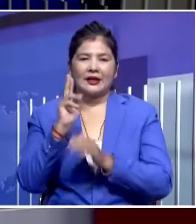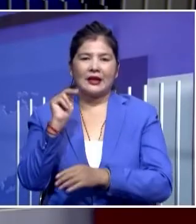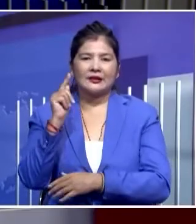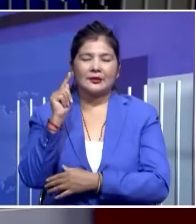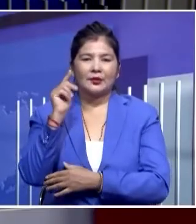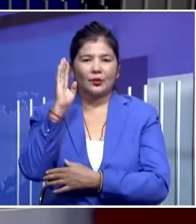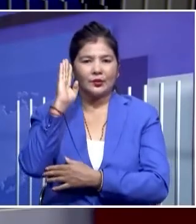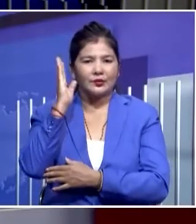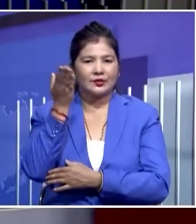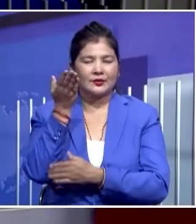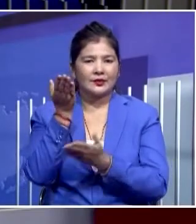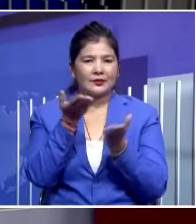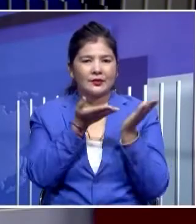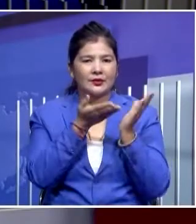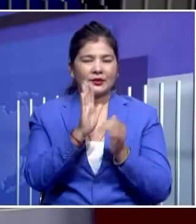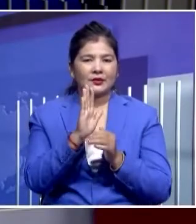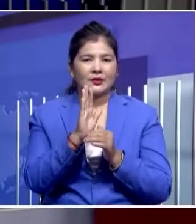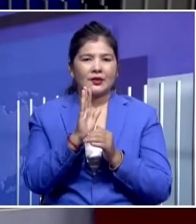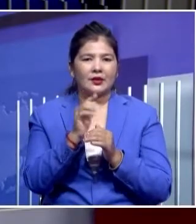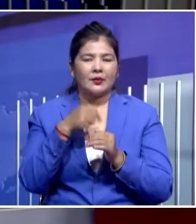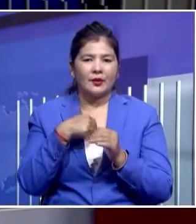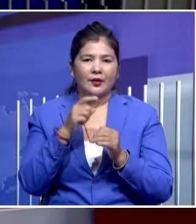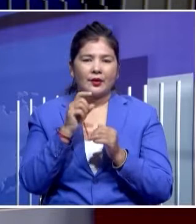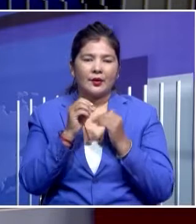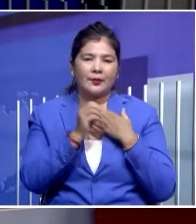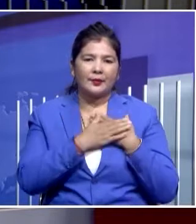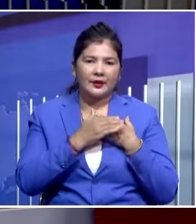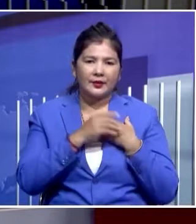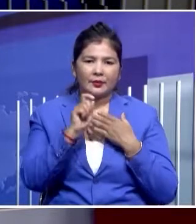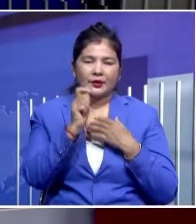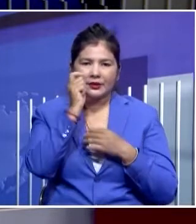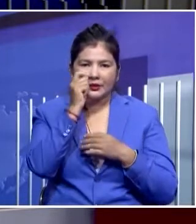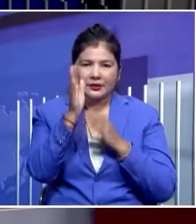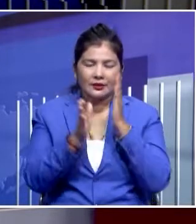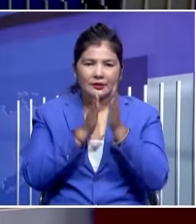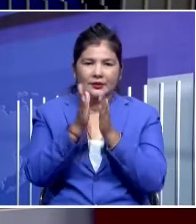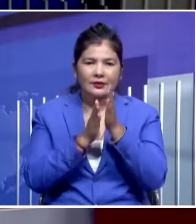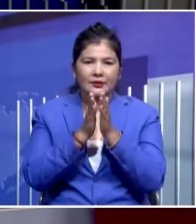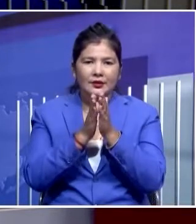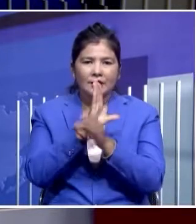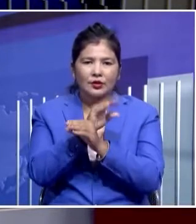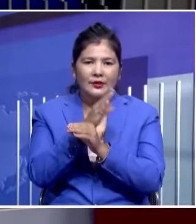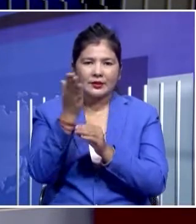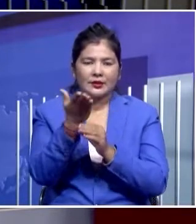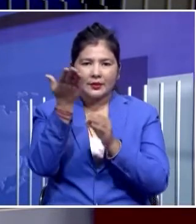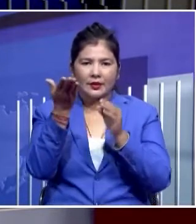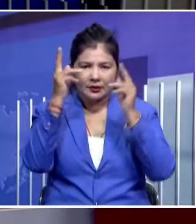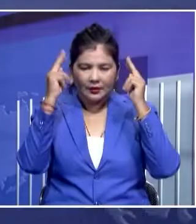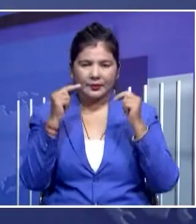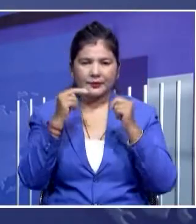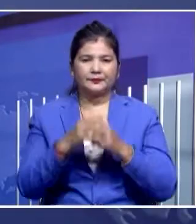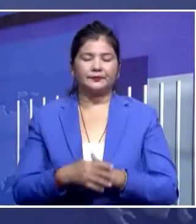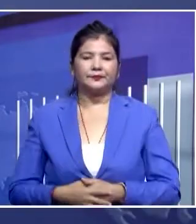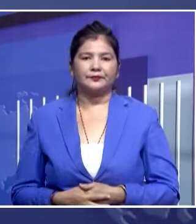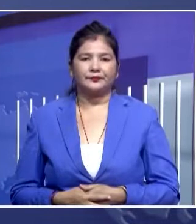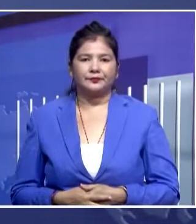नमस्कार, एनटीभी कोहलपुर समाचार में स्वागत छ। म प्रेम बुढा छेत्री र सांकेतिकरण में हुनुहुन्छ दोभाषी दीपा थापा।